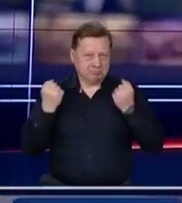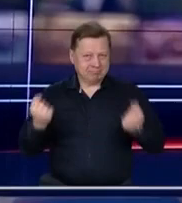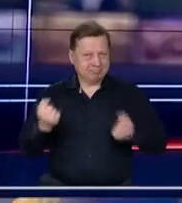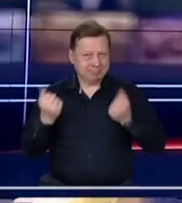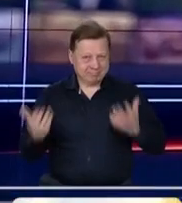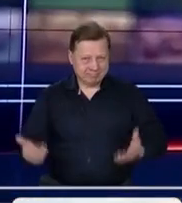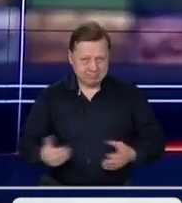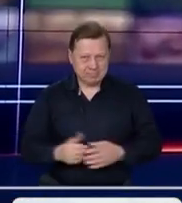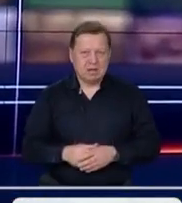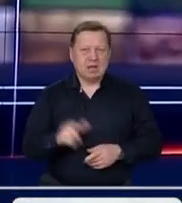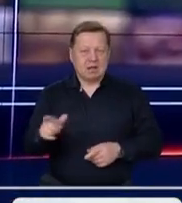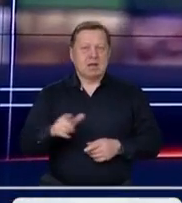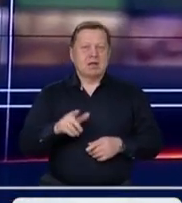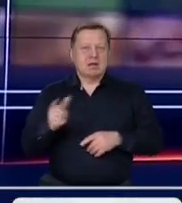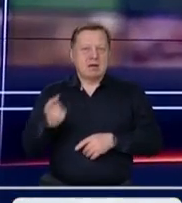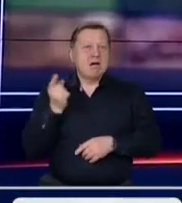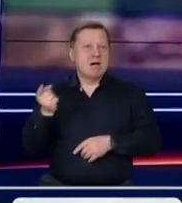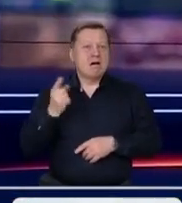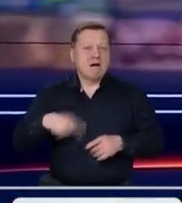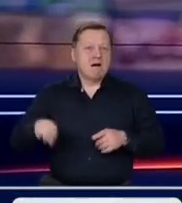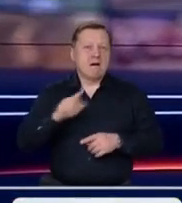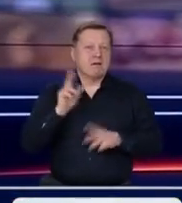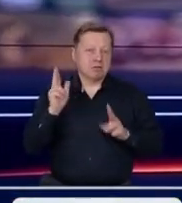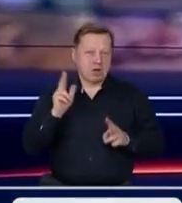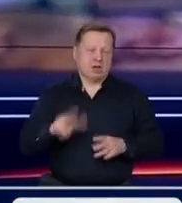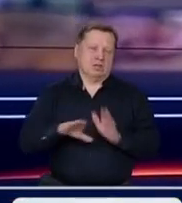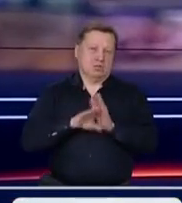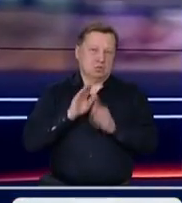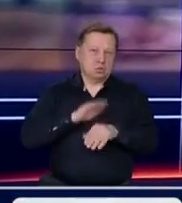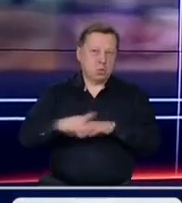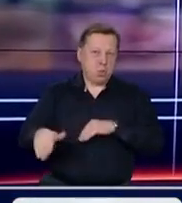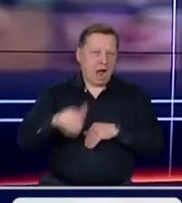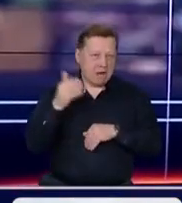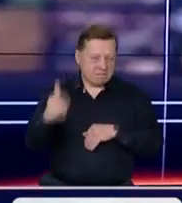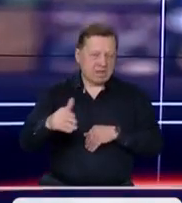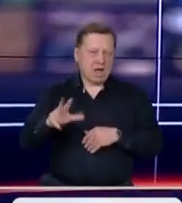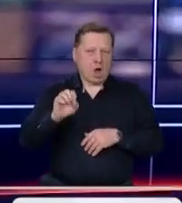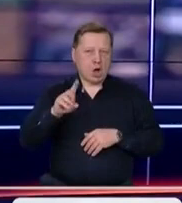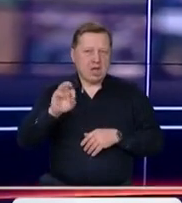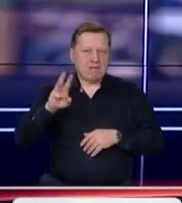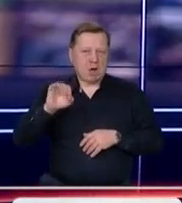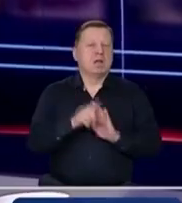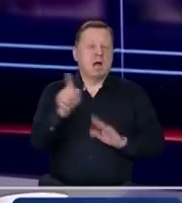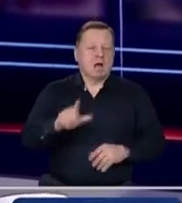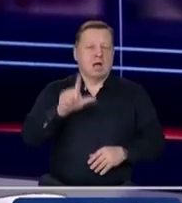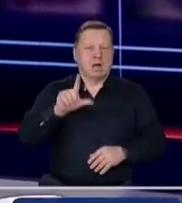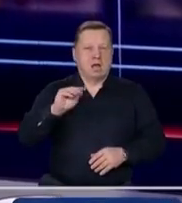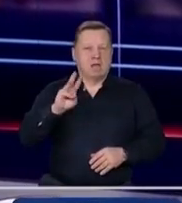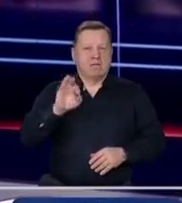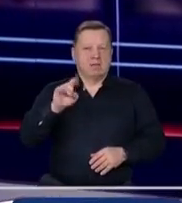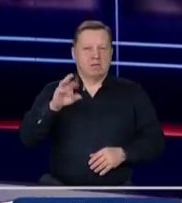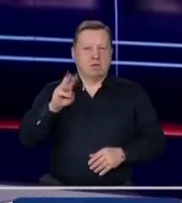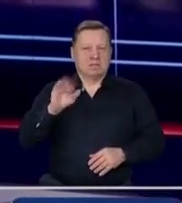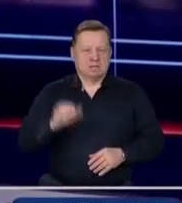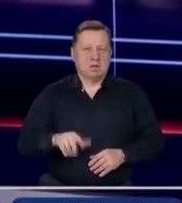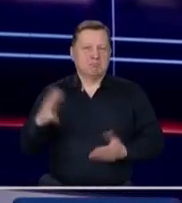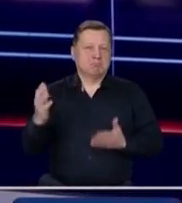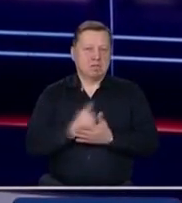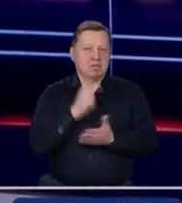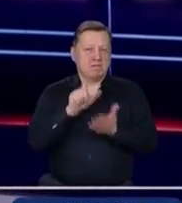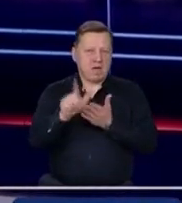Przykładami długodystansowców w tej kwestii niech będą gwiazdy Hollywood, Halle Berry i Daniel Craig. Polak zdobył aż